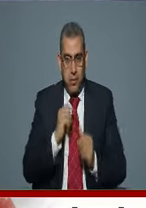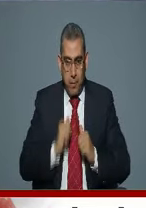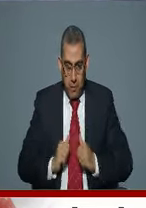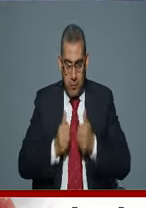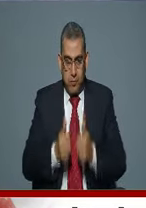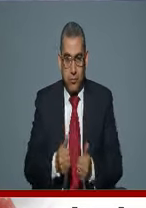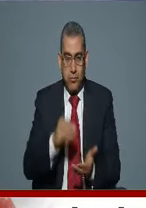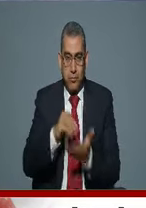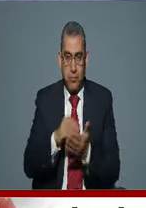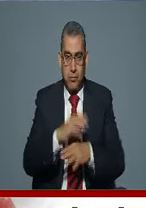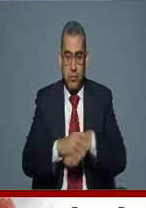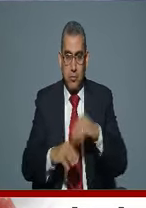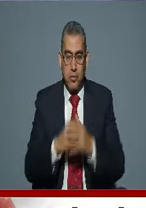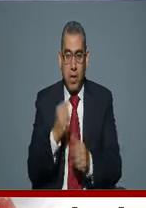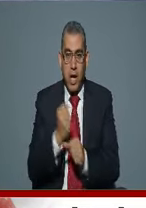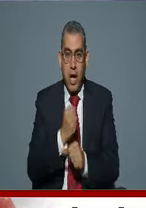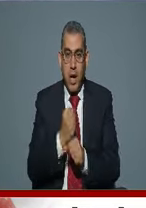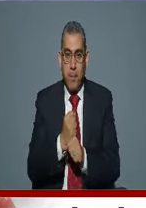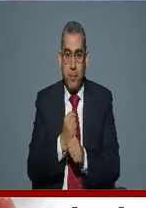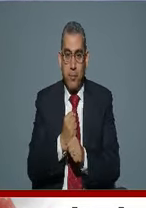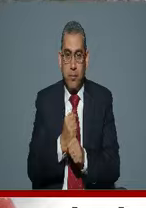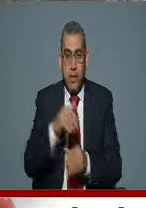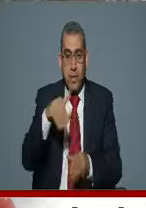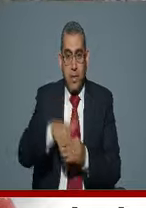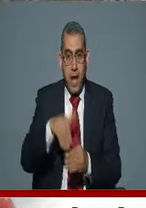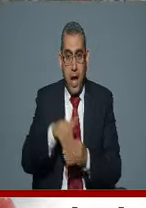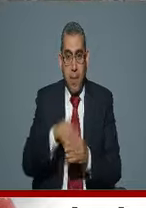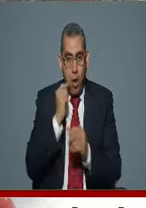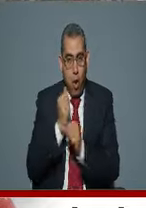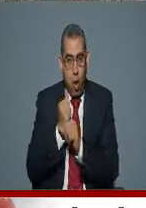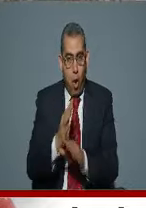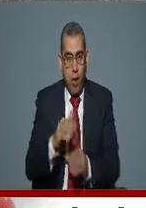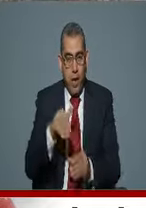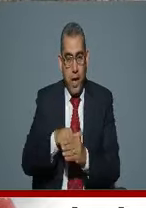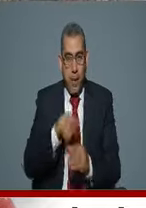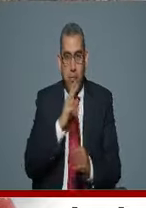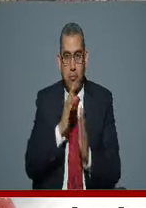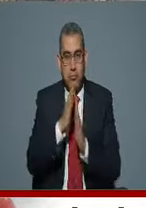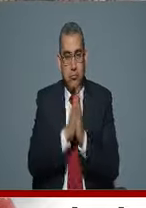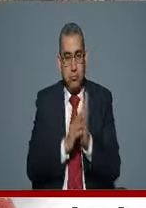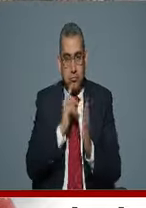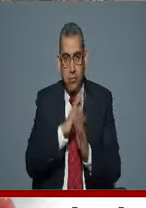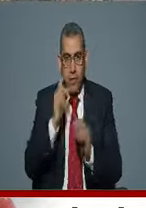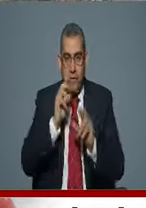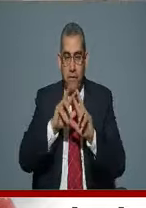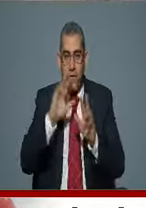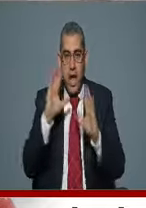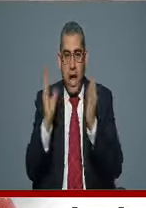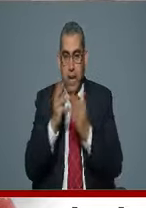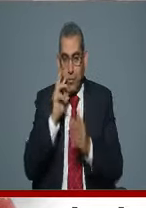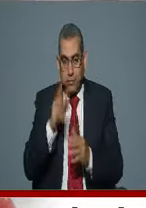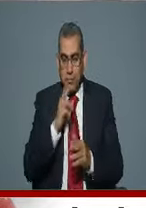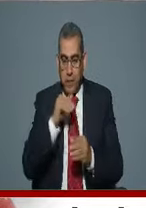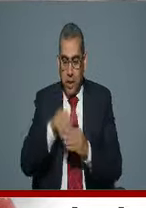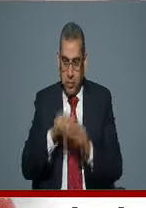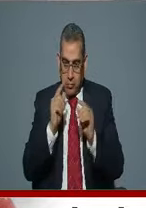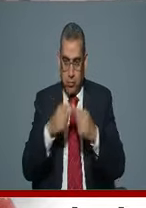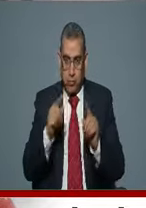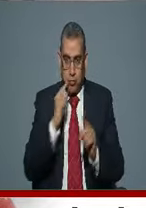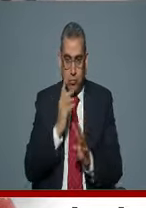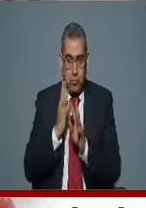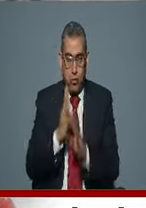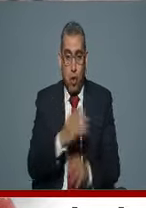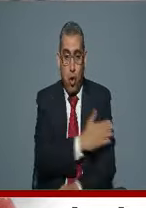مقاعدهم يعني انتخابات حرة ونزيهة وشفافة شهد لها العالم أجمع. وها هم هؤلاء